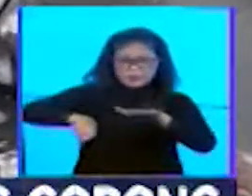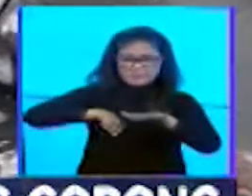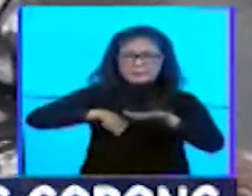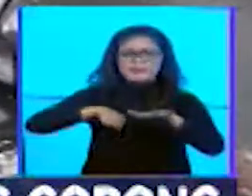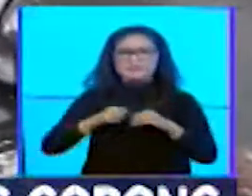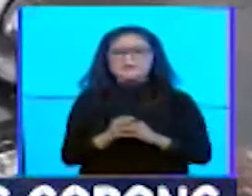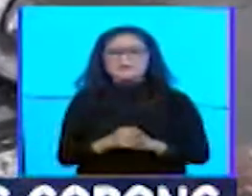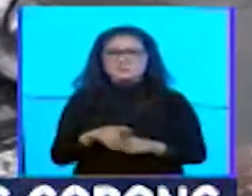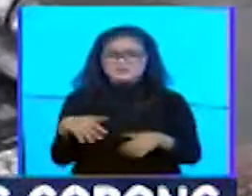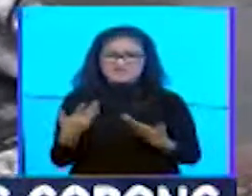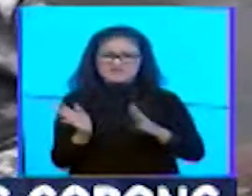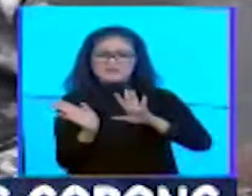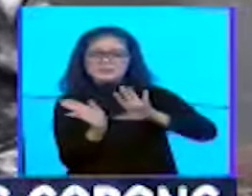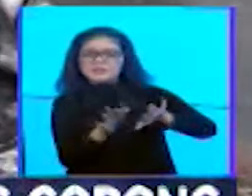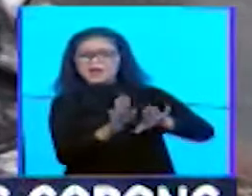tidak diketahui.